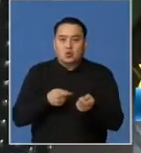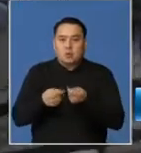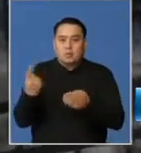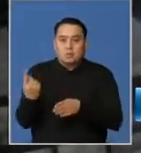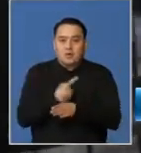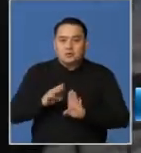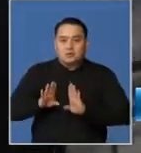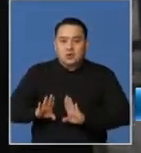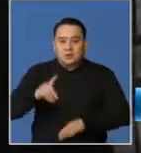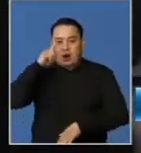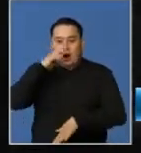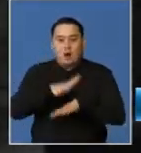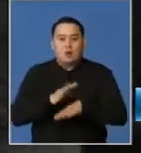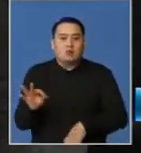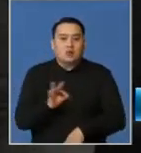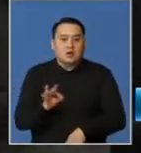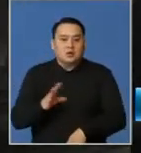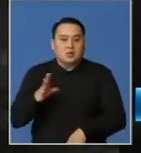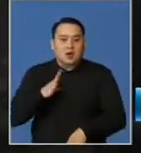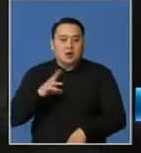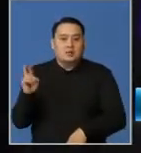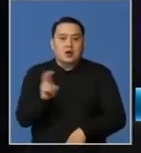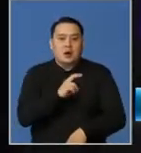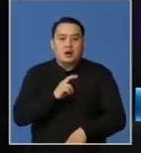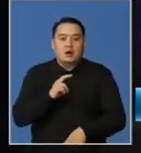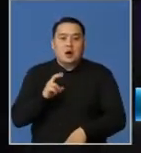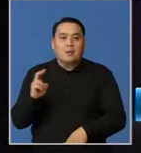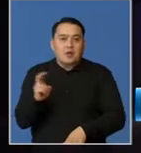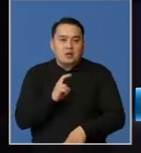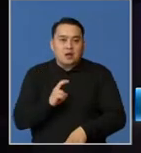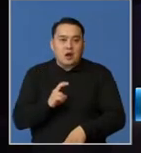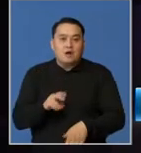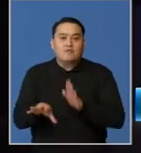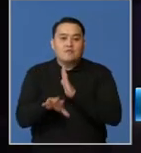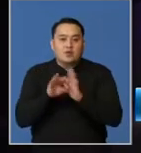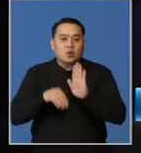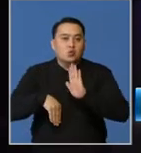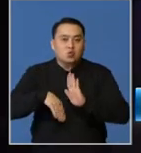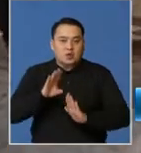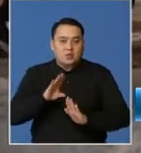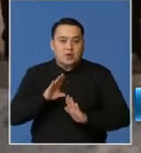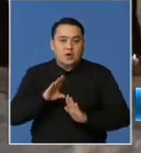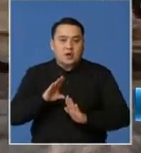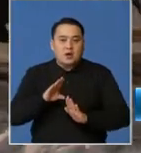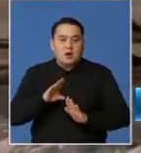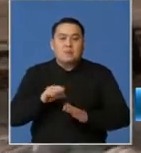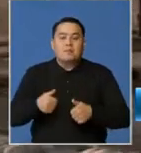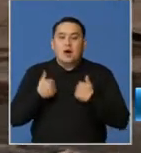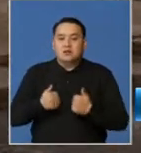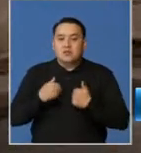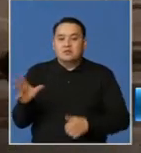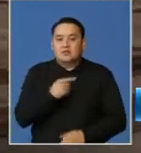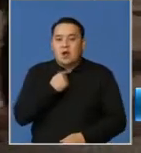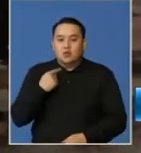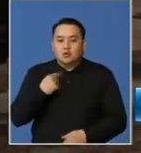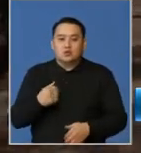первым замакима области Лязатом Турлашевым провела контрольный объезд для определения лучших. В принципе, постарались